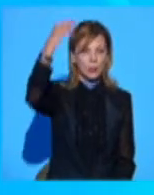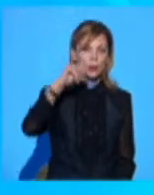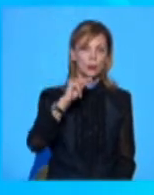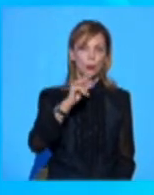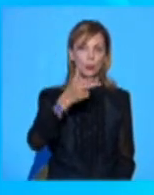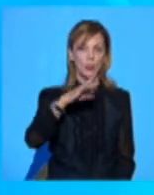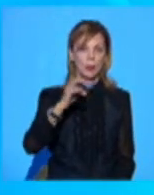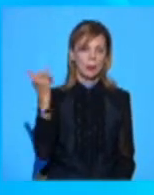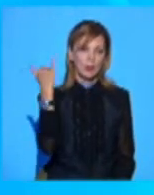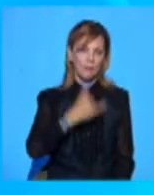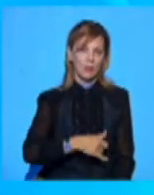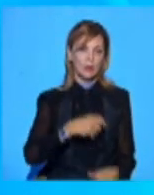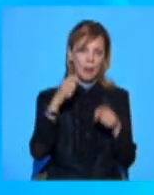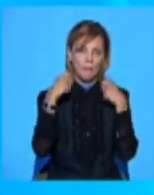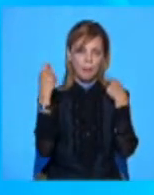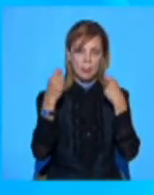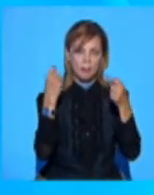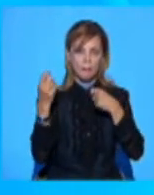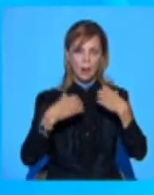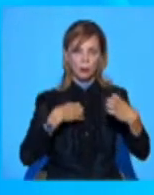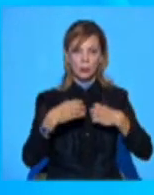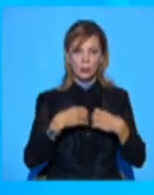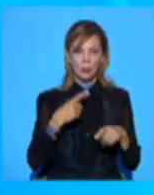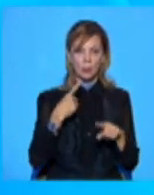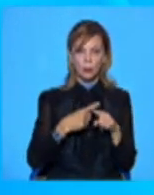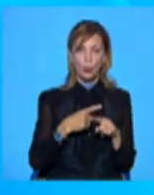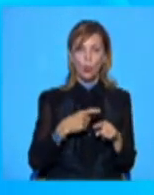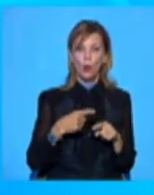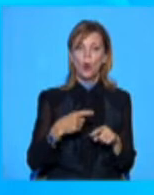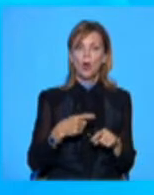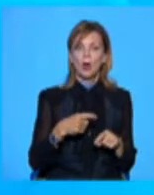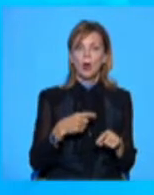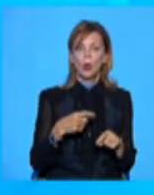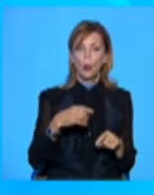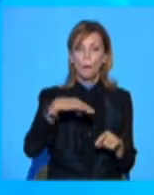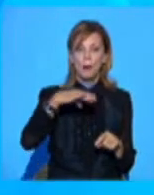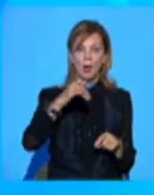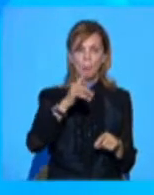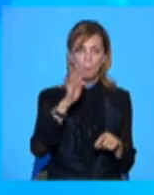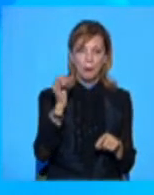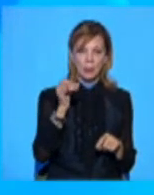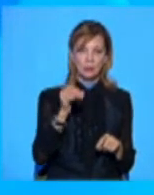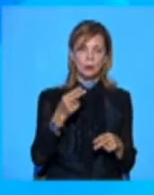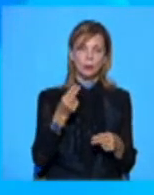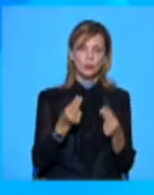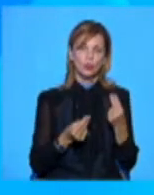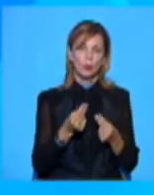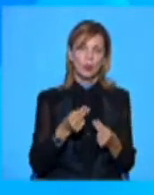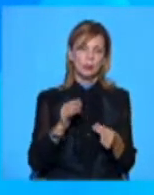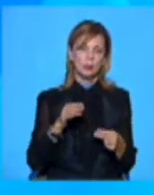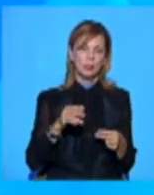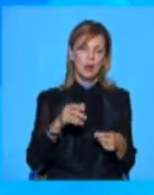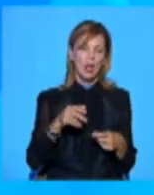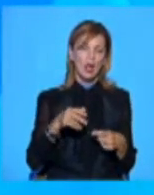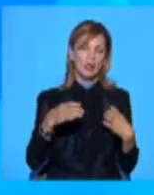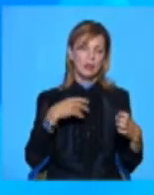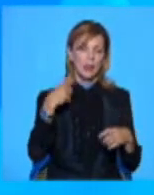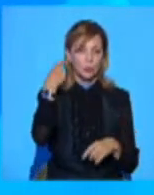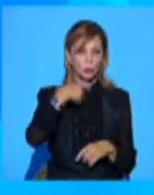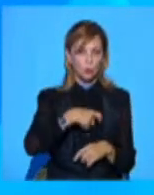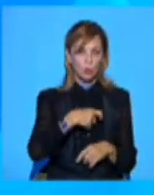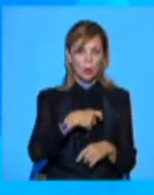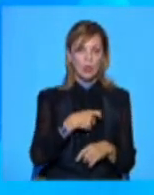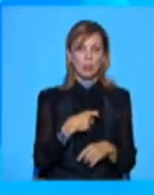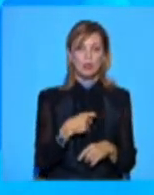Silviu Purcărete a venit la Festivalul Internațional Shakespeare cu Macbeth, piesă jucată de actorii de la Teatrul Maghiar de Stat Cluj. Scenograful Helmut